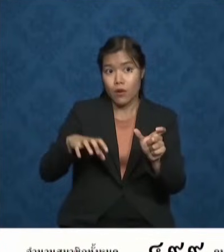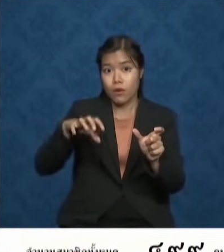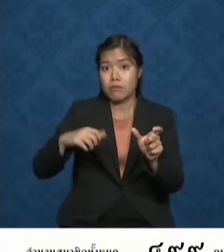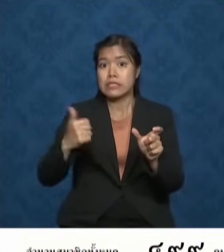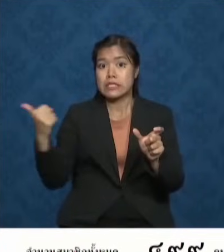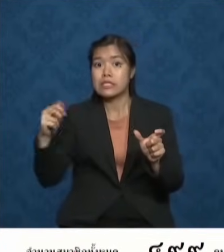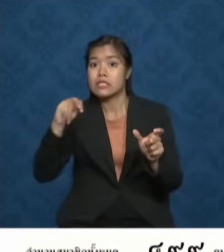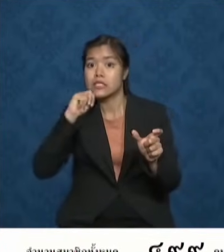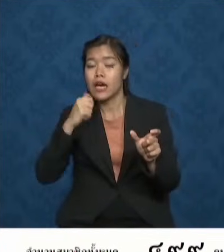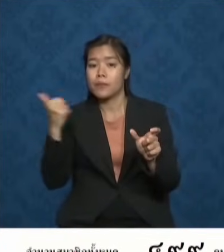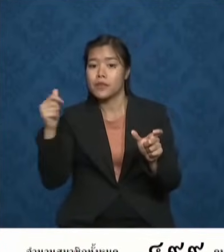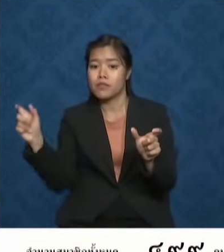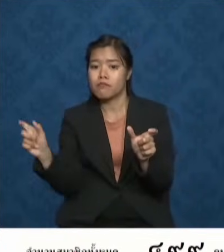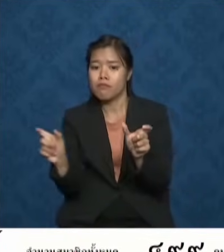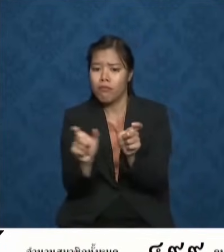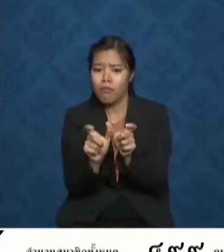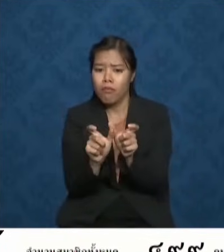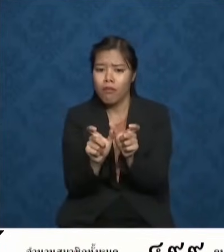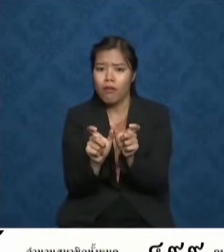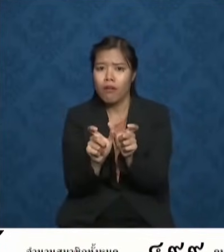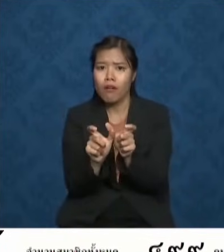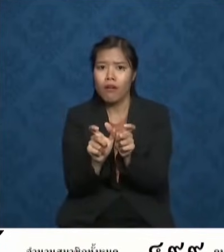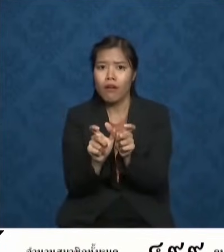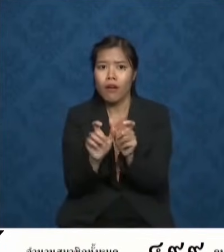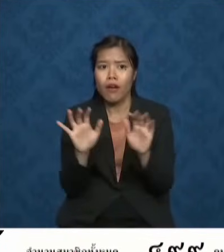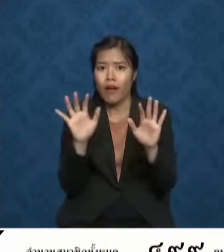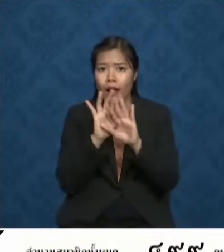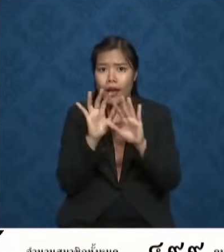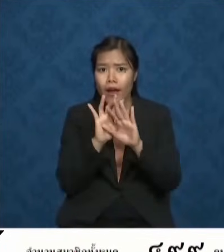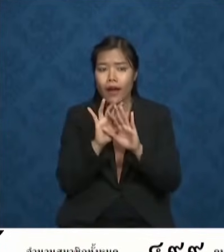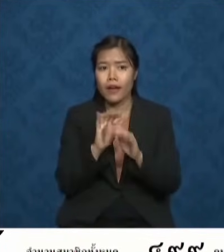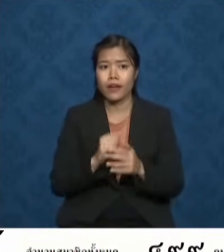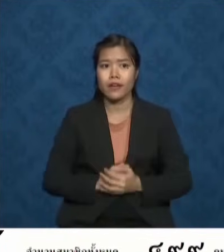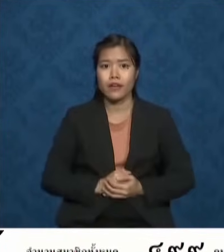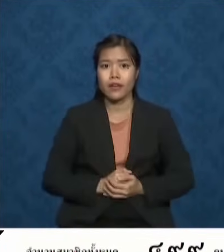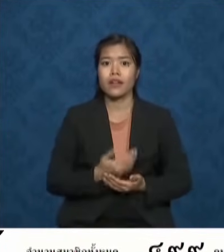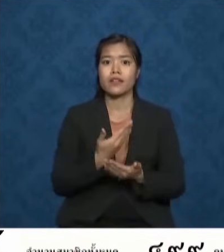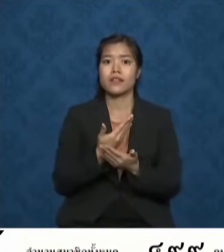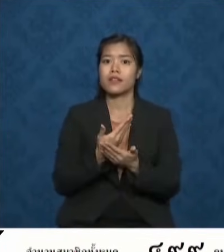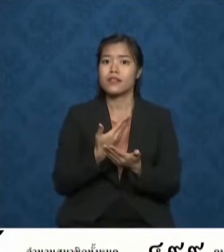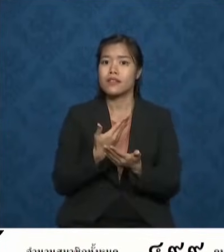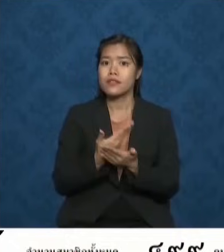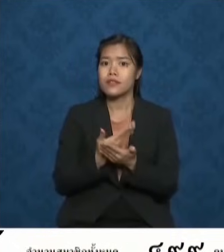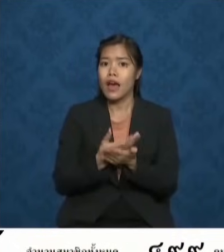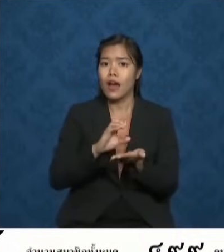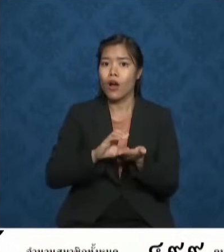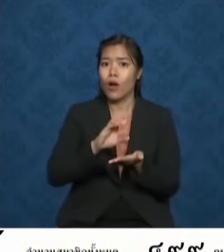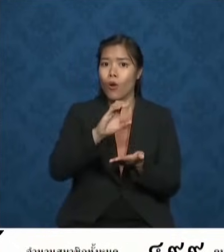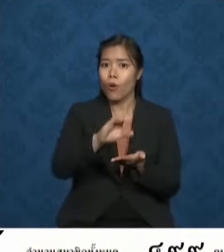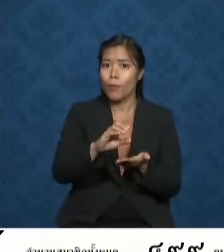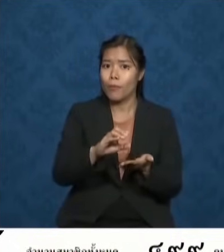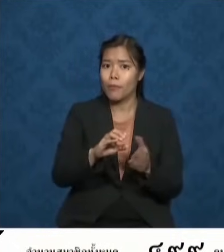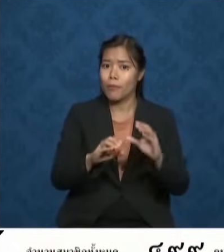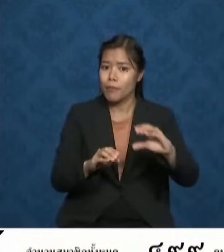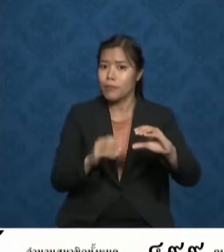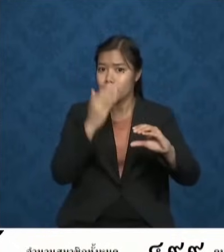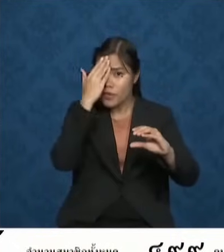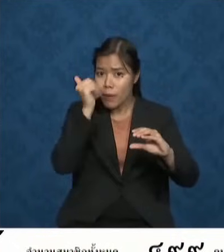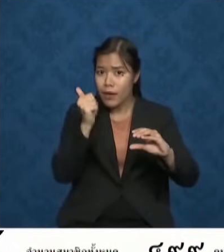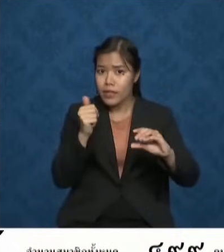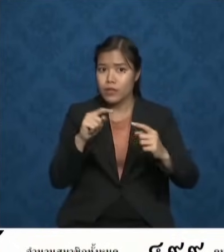30กว่าเปอร์เซ็นต์ของงบน้ำของกระทรวงทบวงกรมอื่นตั้งทำไมตั้งซ้ำซ้อนทำไมกองทัพมีหน้าที่ร